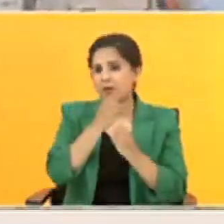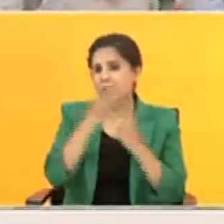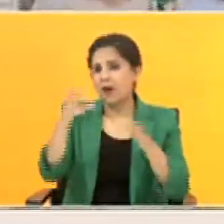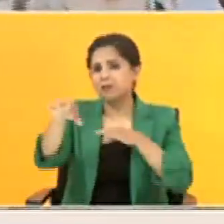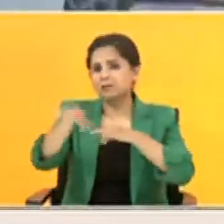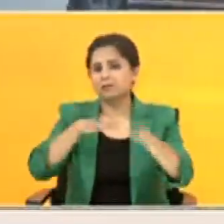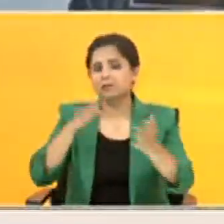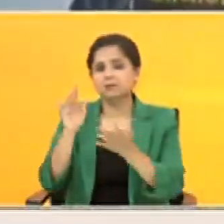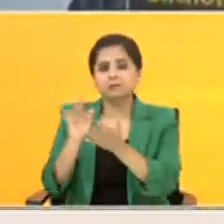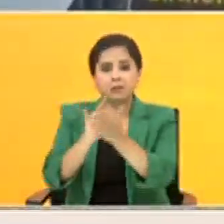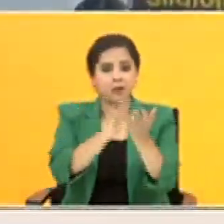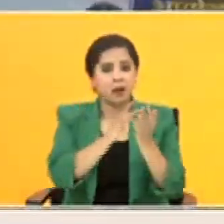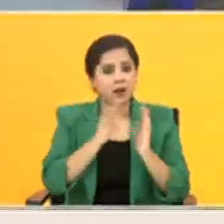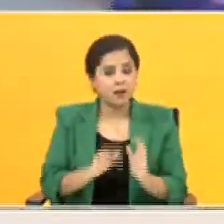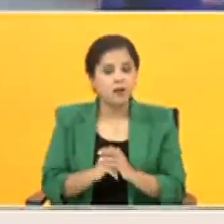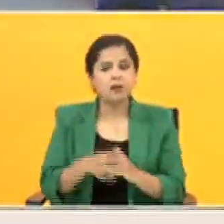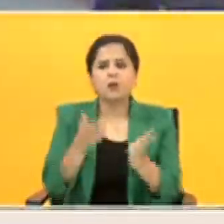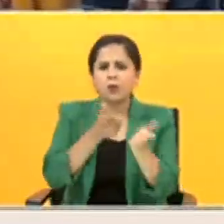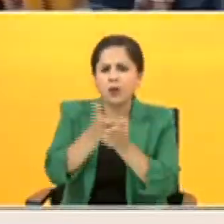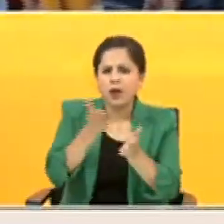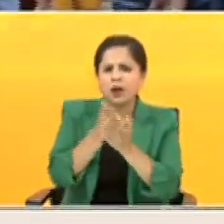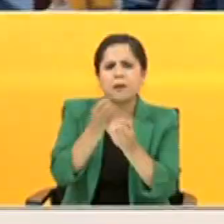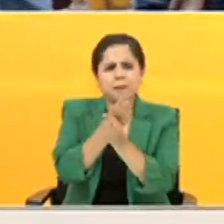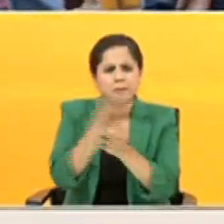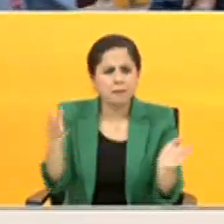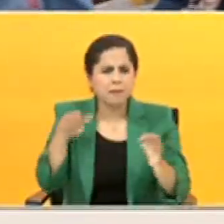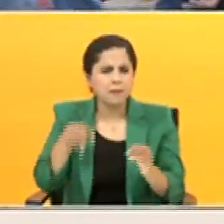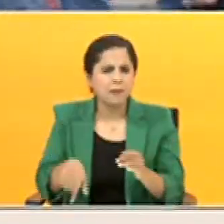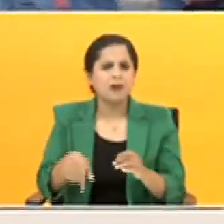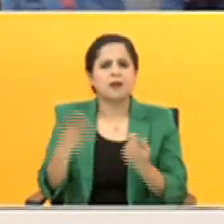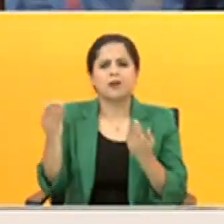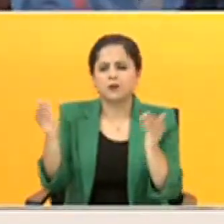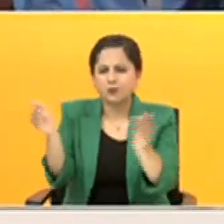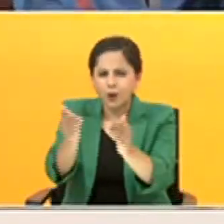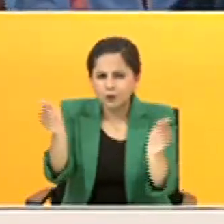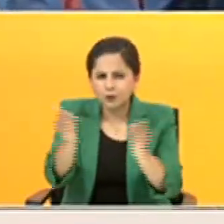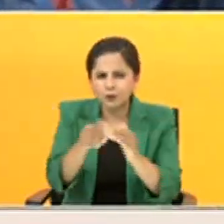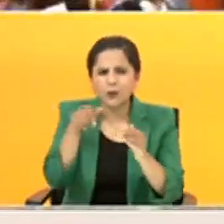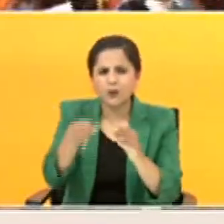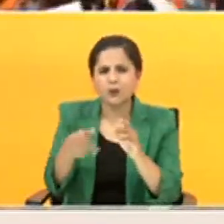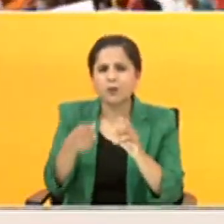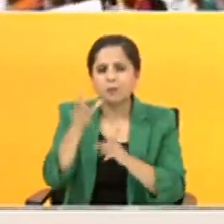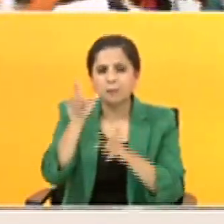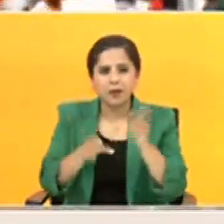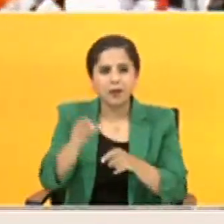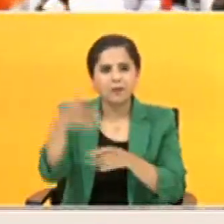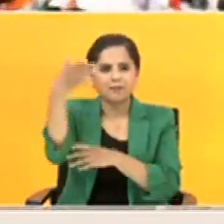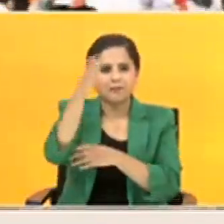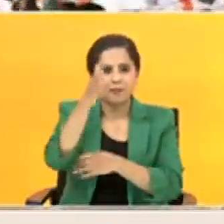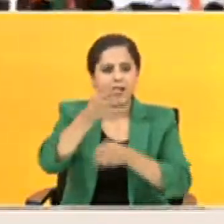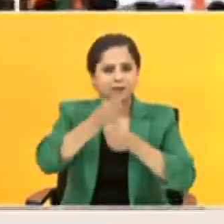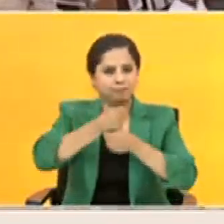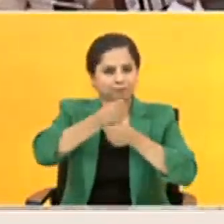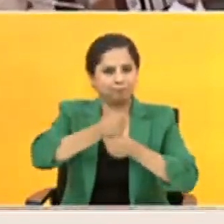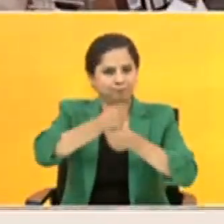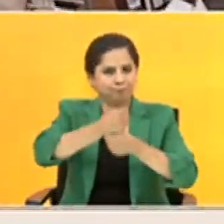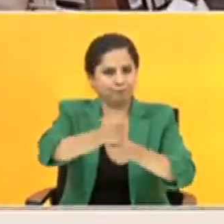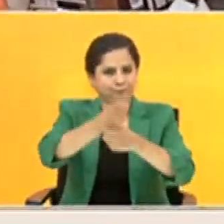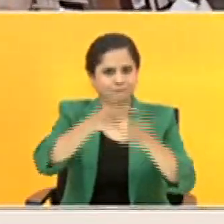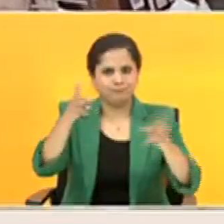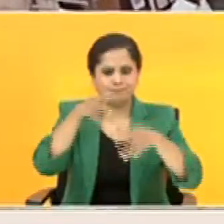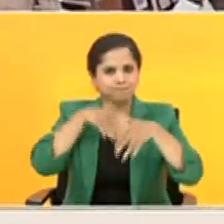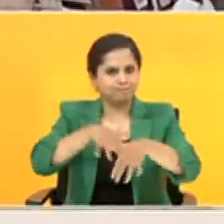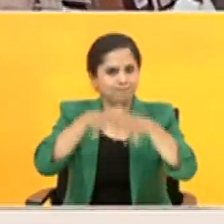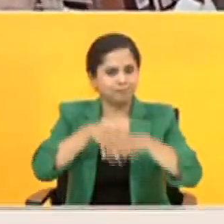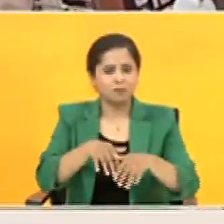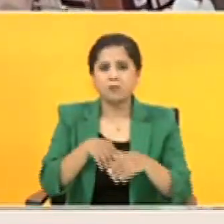शहरों में, गांवों में, छोटे छोटे कस्बों में तिरंगा यात्राएं निकाली गई। हजारों